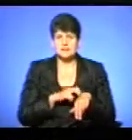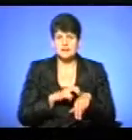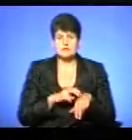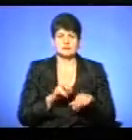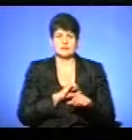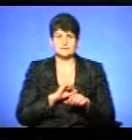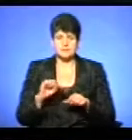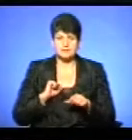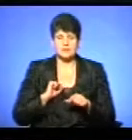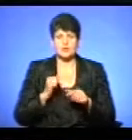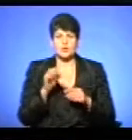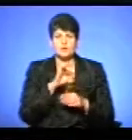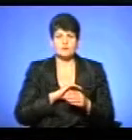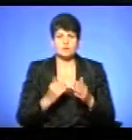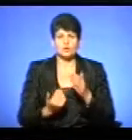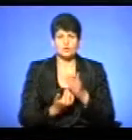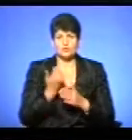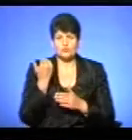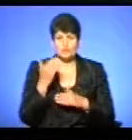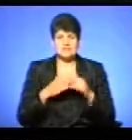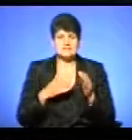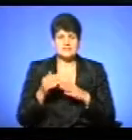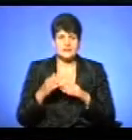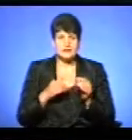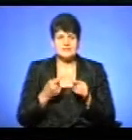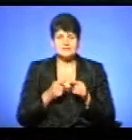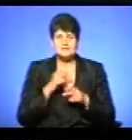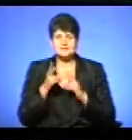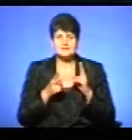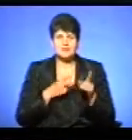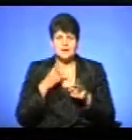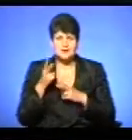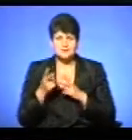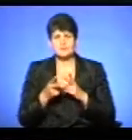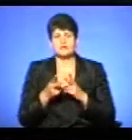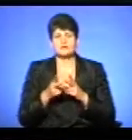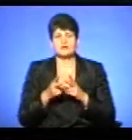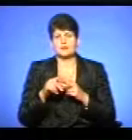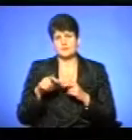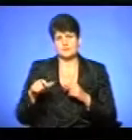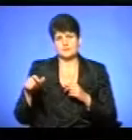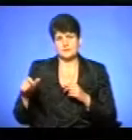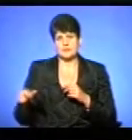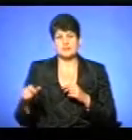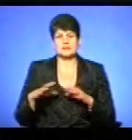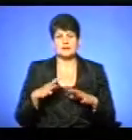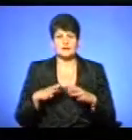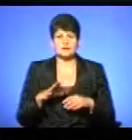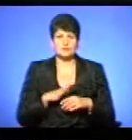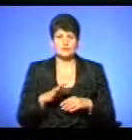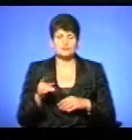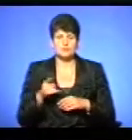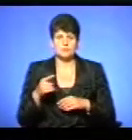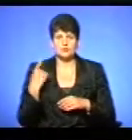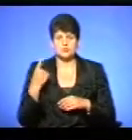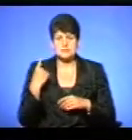новою класифікацією ICPC-2. Це класифікація скарг, симптомів і діагнозів пацієнтів. Тренінг відбувся у Тернопільській